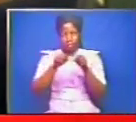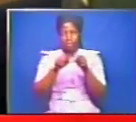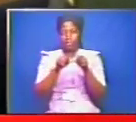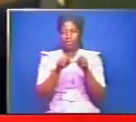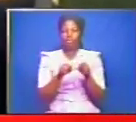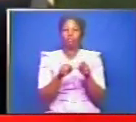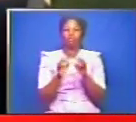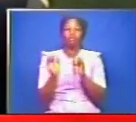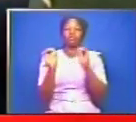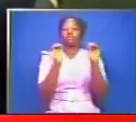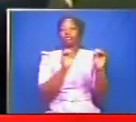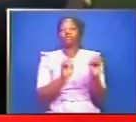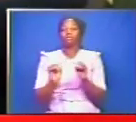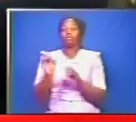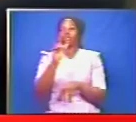Tukumbuke